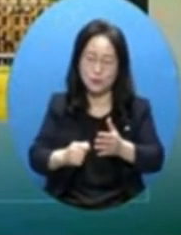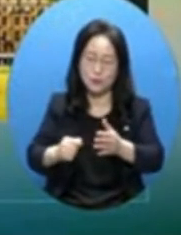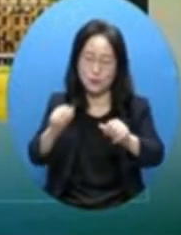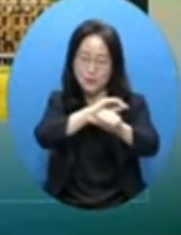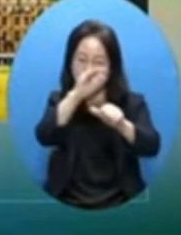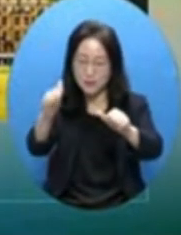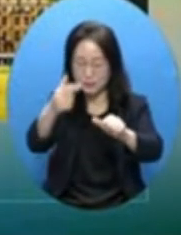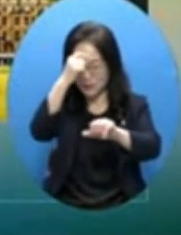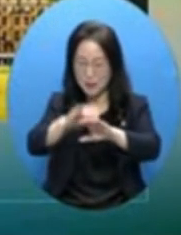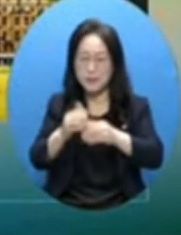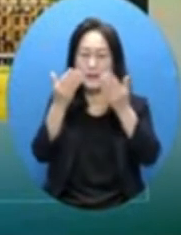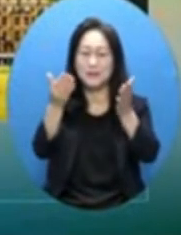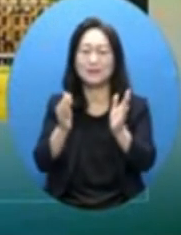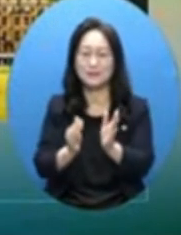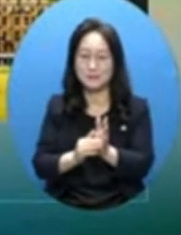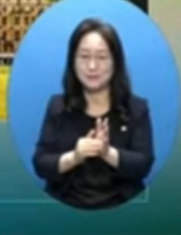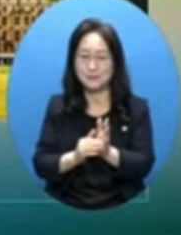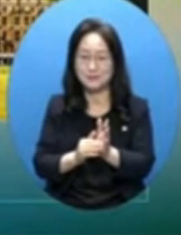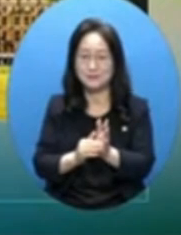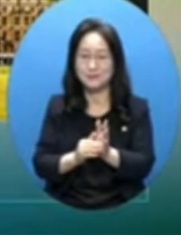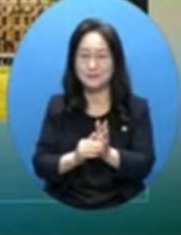열렸습니다.